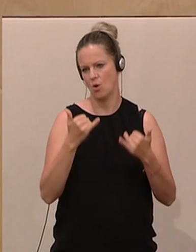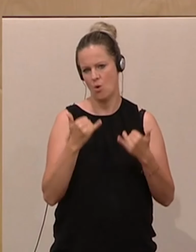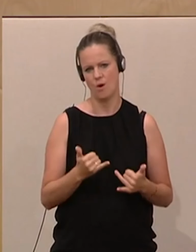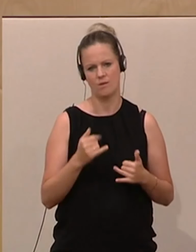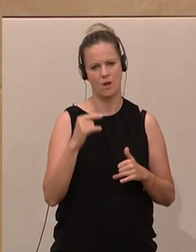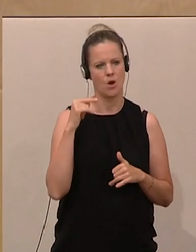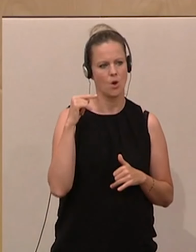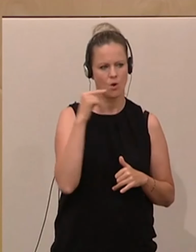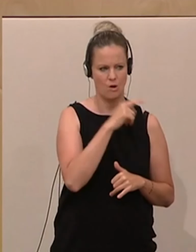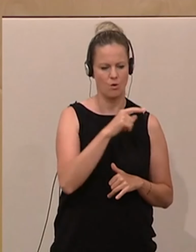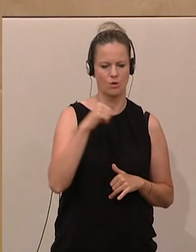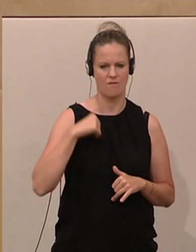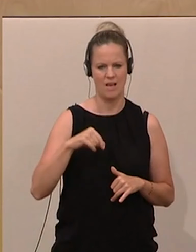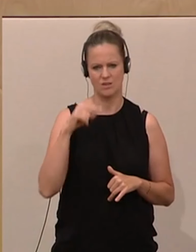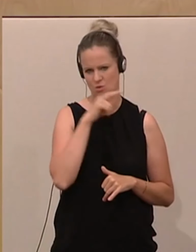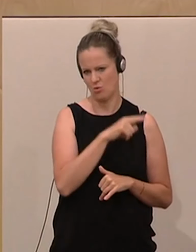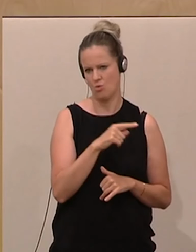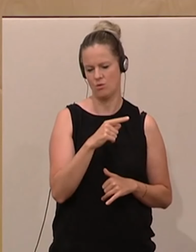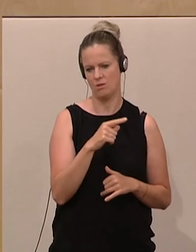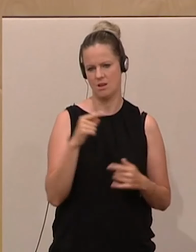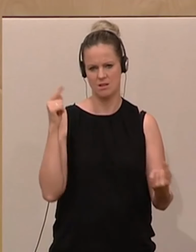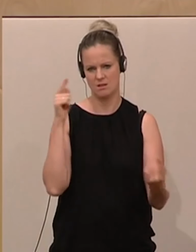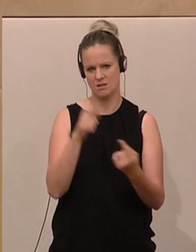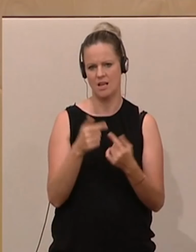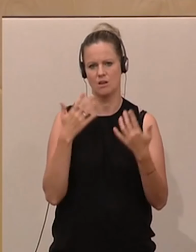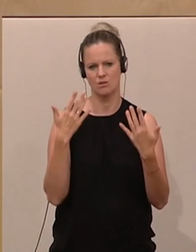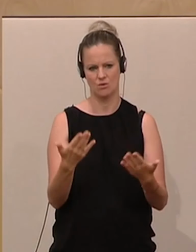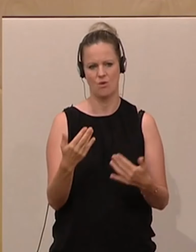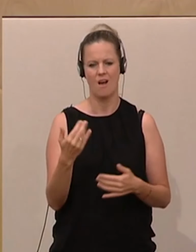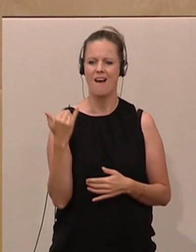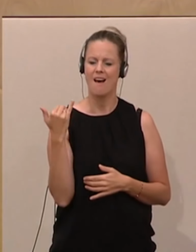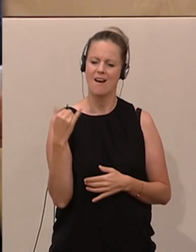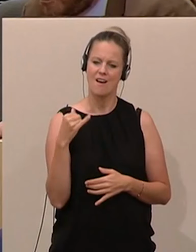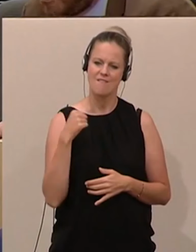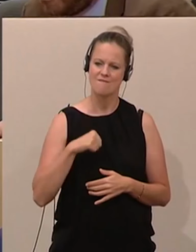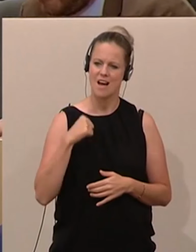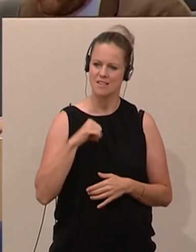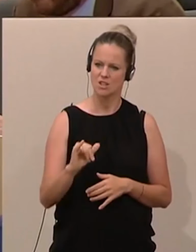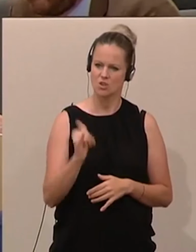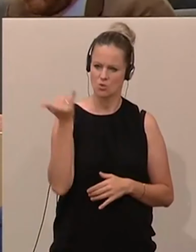rot-weiß-rote männer seien schützen wir unser weißes gold danke